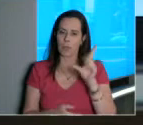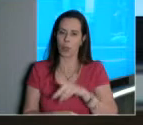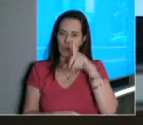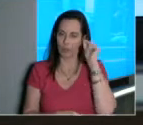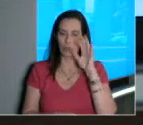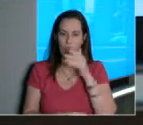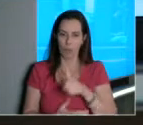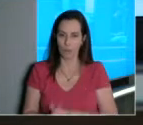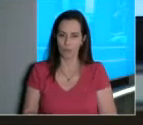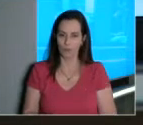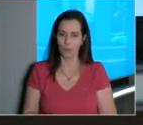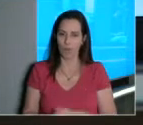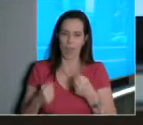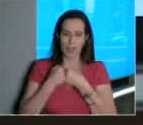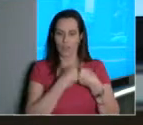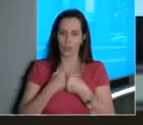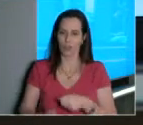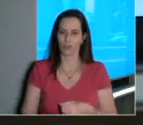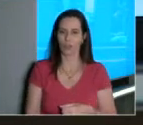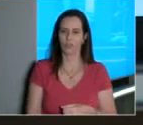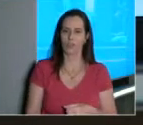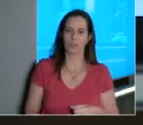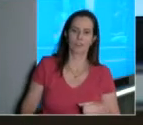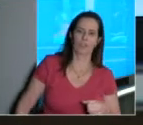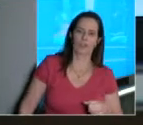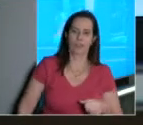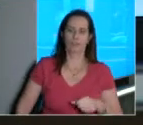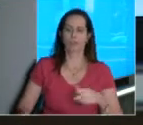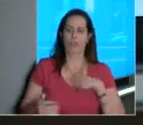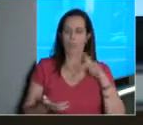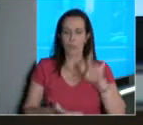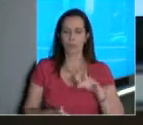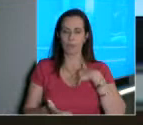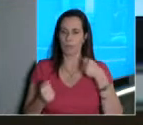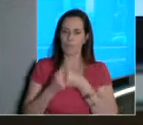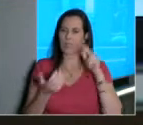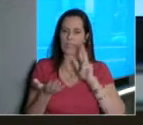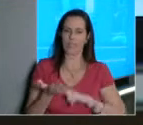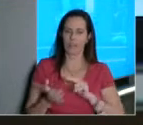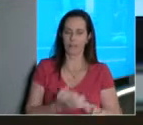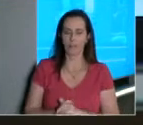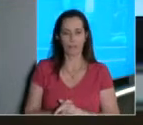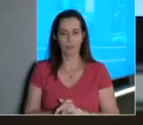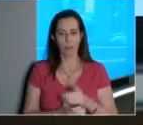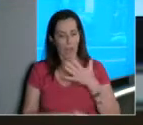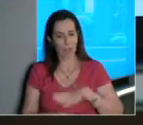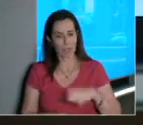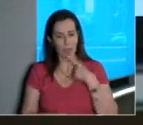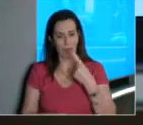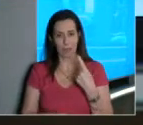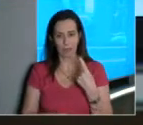בדרום תל אביב. שלום לך. מהנאבקות. נאבקות. נאבקות לצדק, לא מתנגדת לאף אחד, פשוט נאבקת לצדק. רצית להגיד מילה